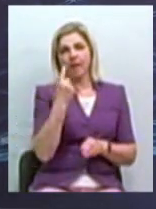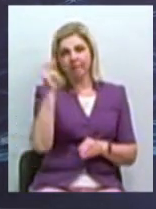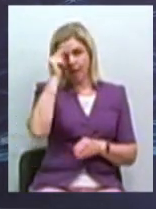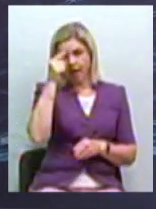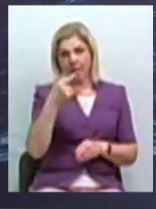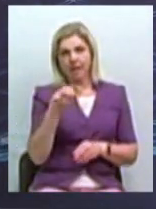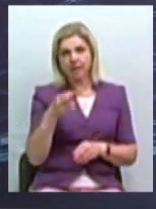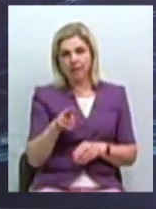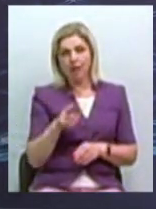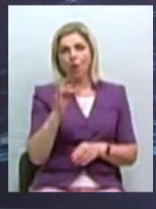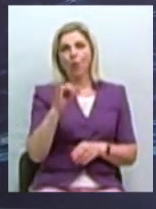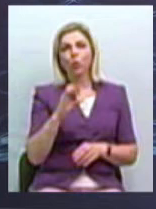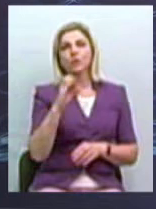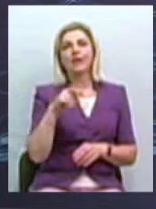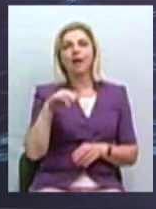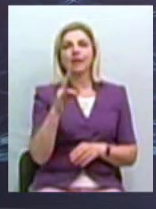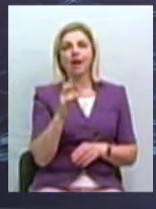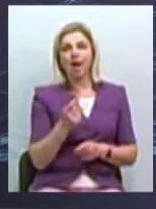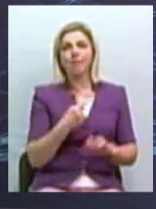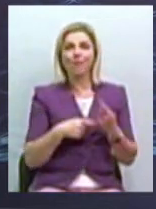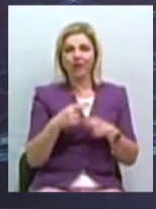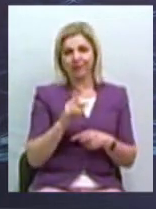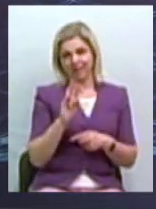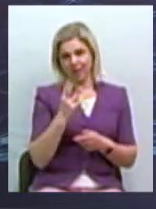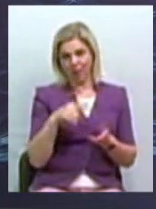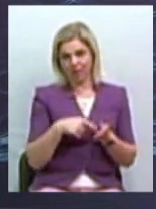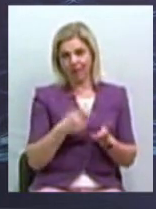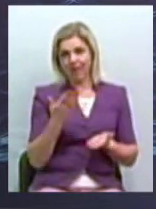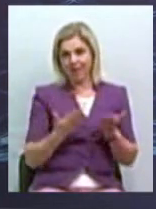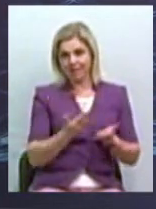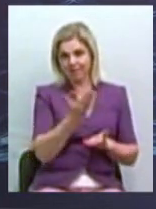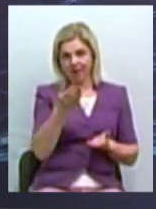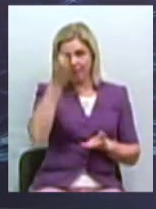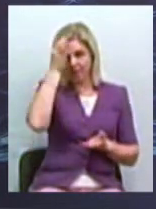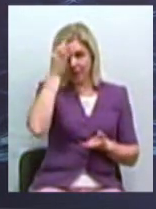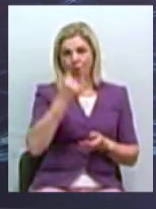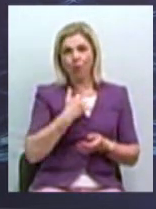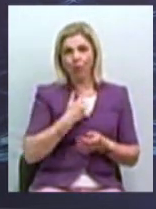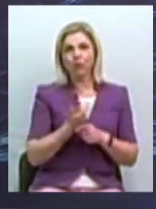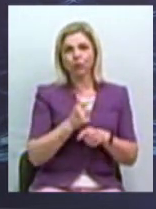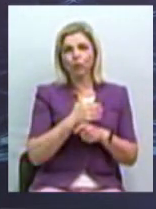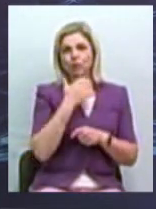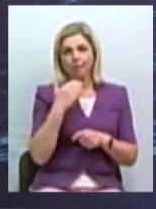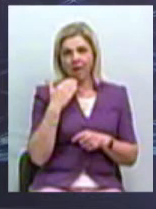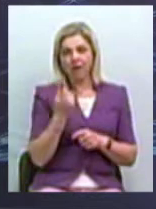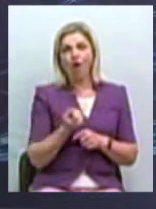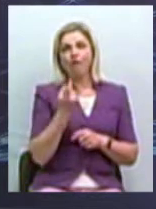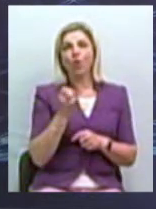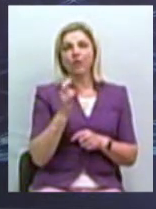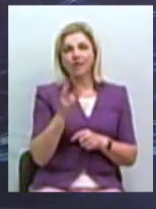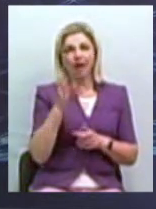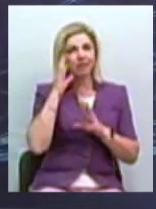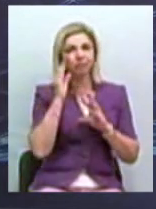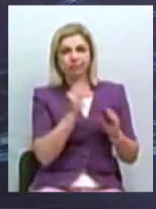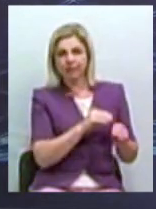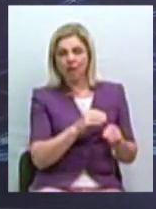Бережним. Русалка повертається до Миколаєва. Якщо ви пам'ятаєте, у нас є дуже багато, велика кількість фонтанів занедбаних. У мене